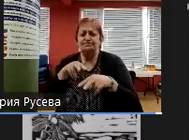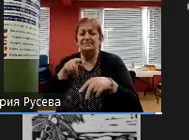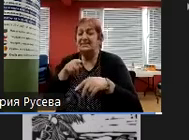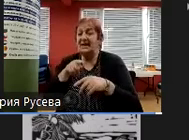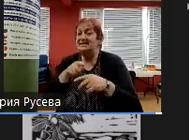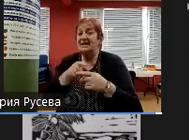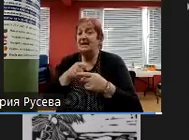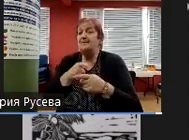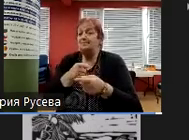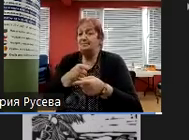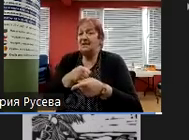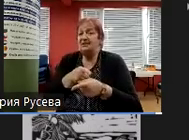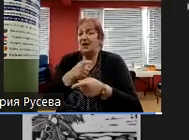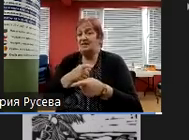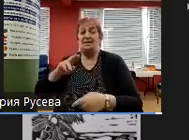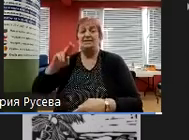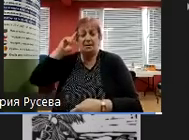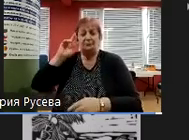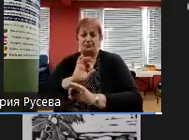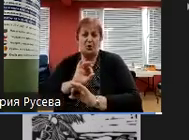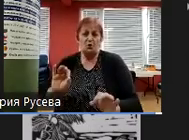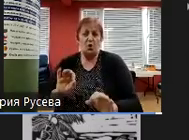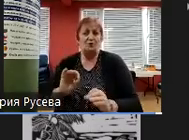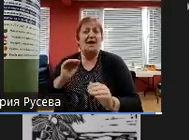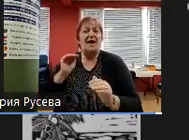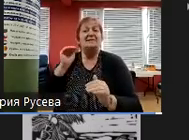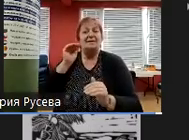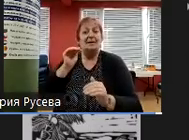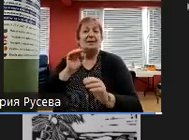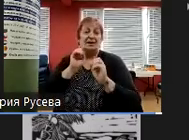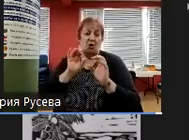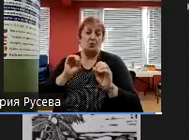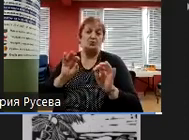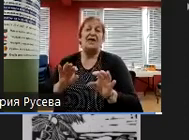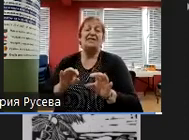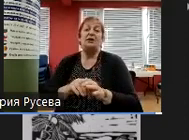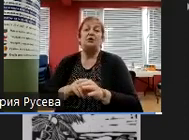неща дали са изпълнени, за да бъде съобщението